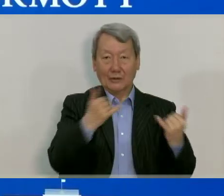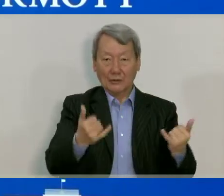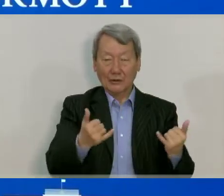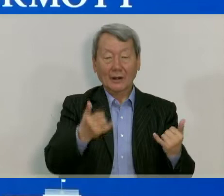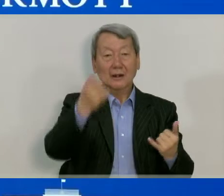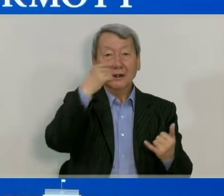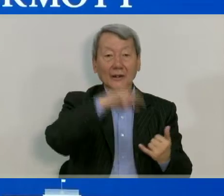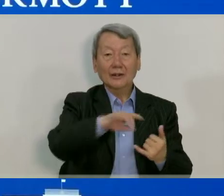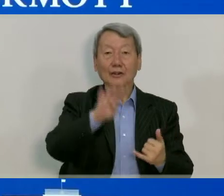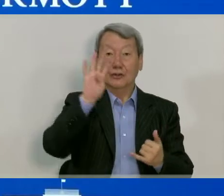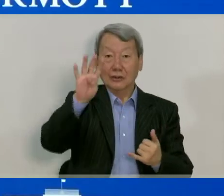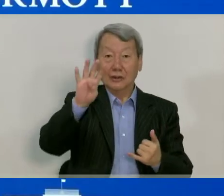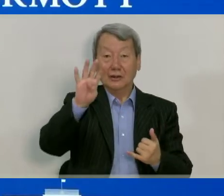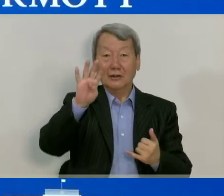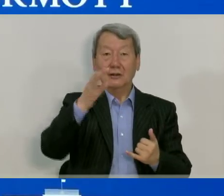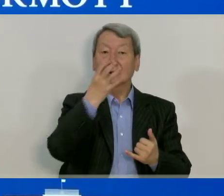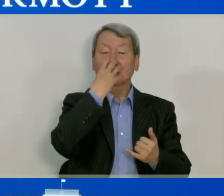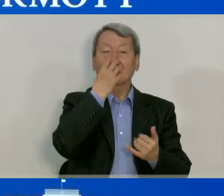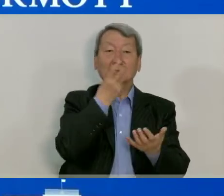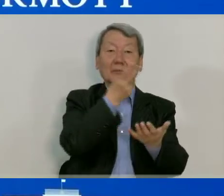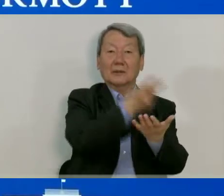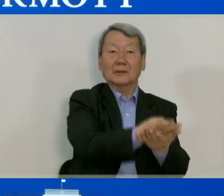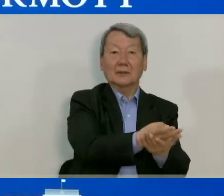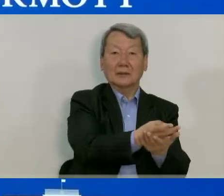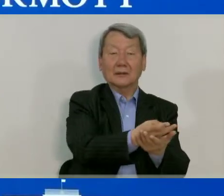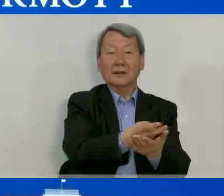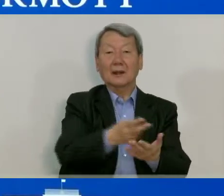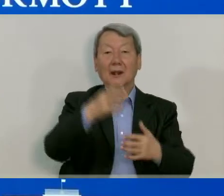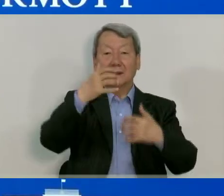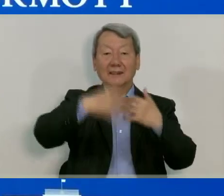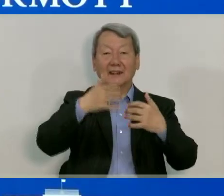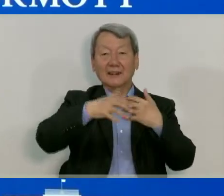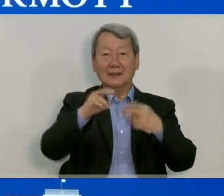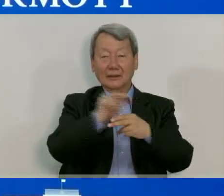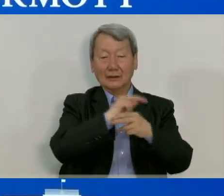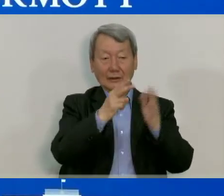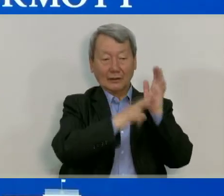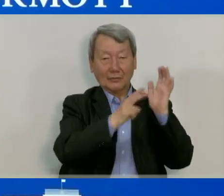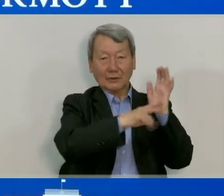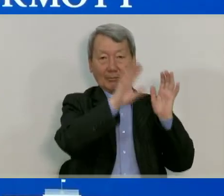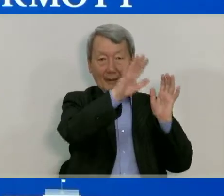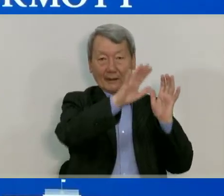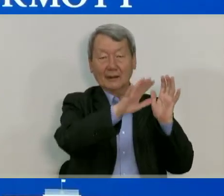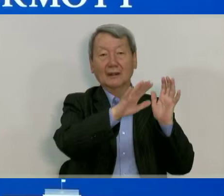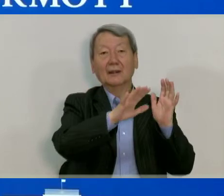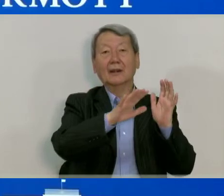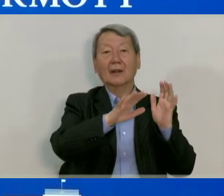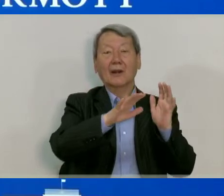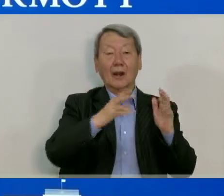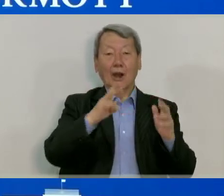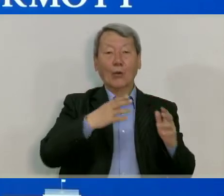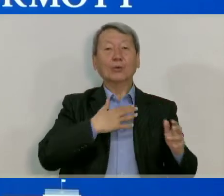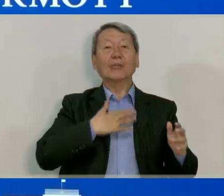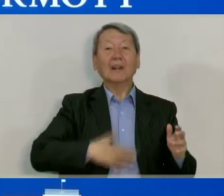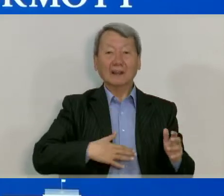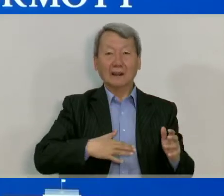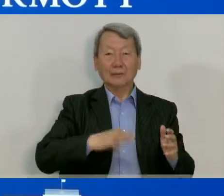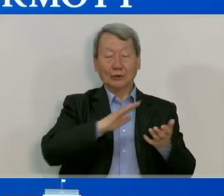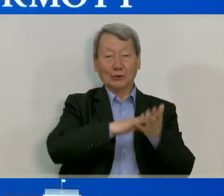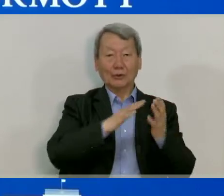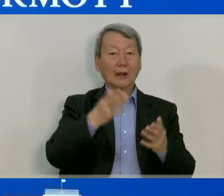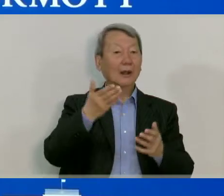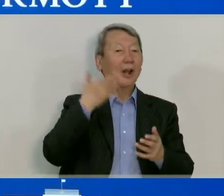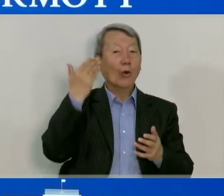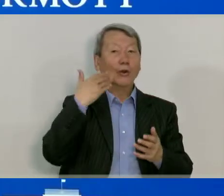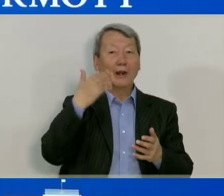из которых 4 находятся в реанимации. Средней тяжести 75 пациентов. В удовлетворительном состоянии, это